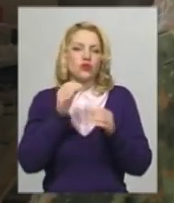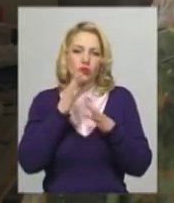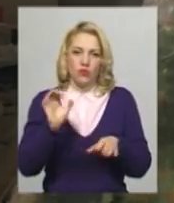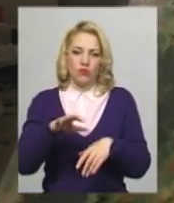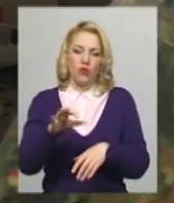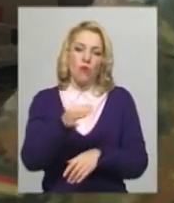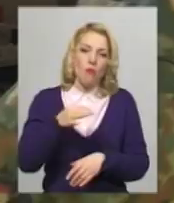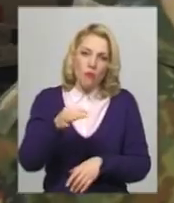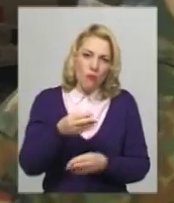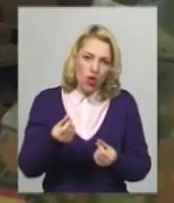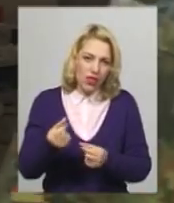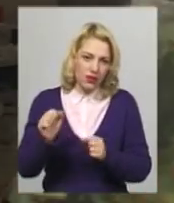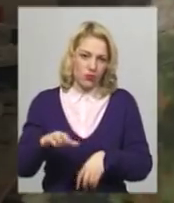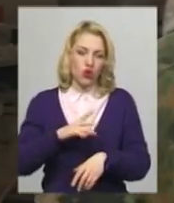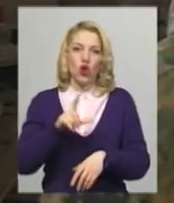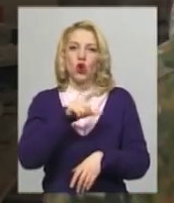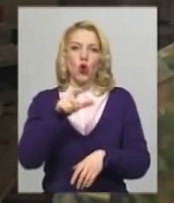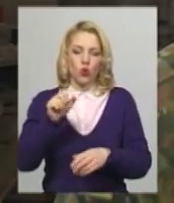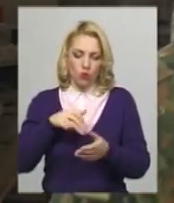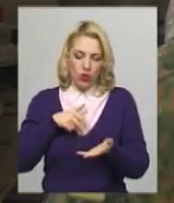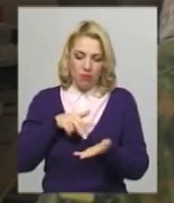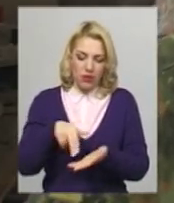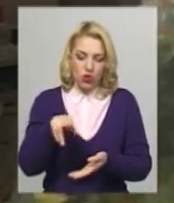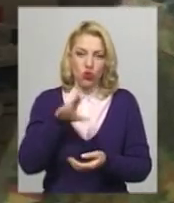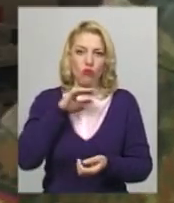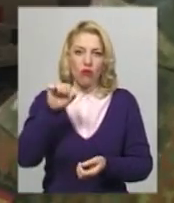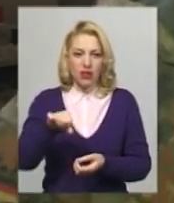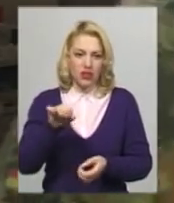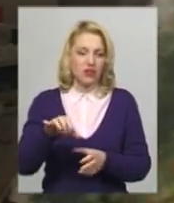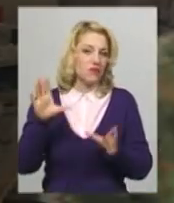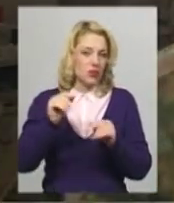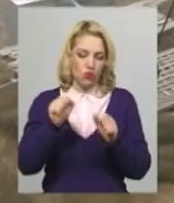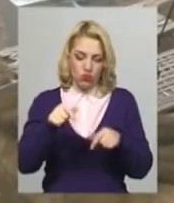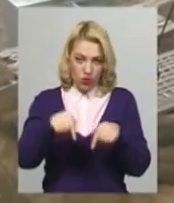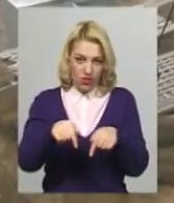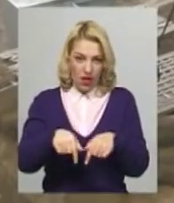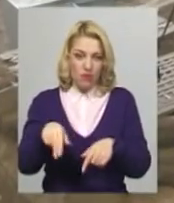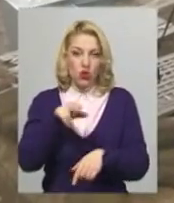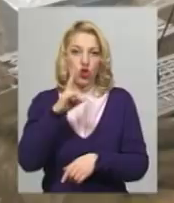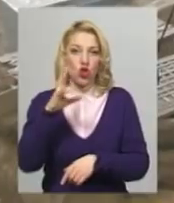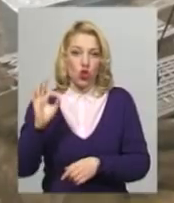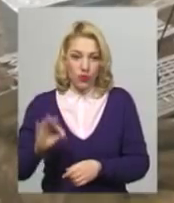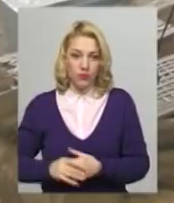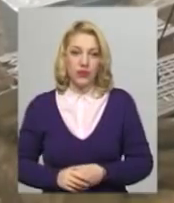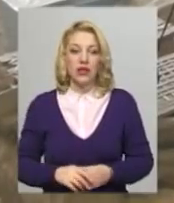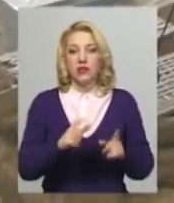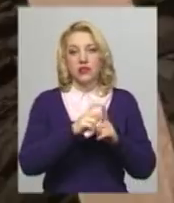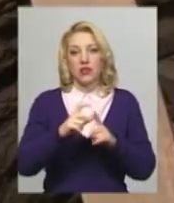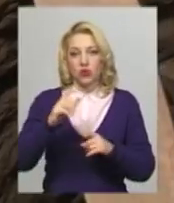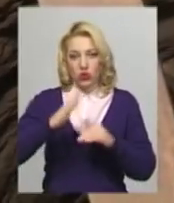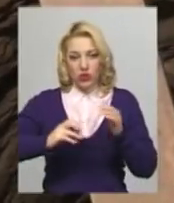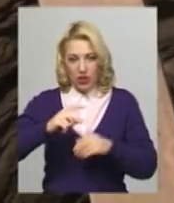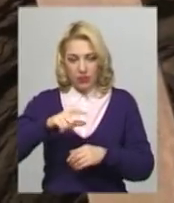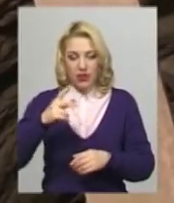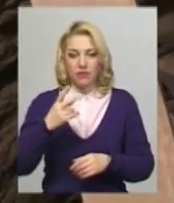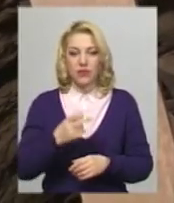монети, все, з чим люди могли підходити до криниці і опускати туди, все може бути там на дні. За словами Антона Барановського, лише 2 метри